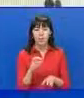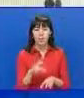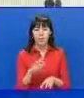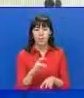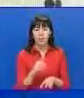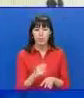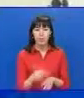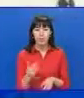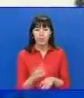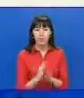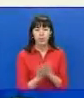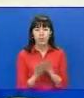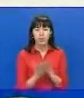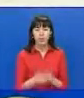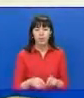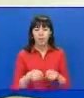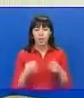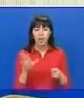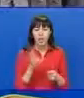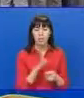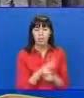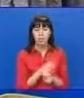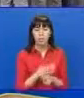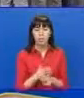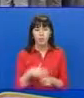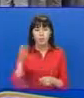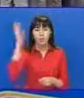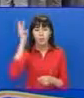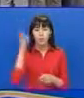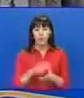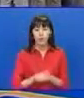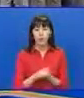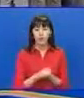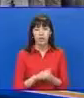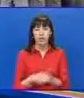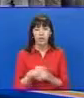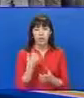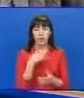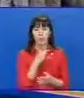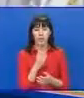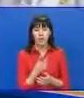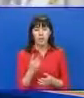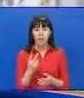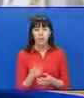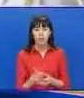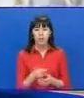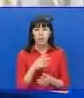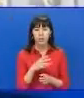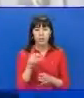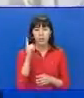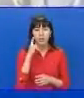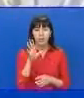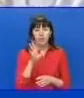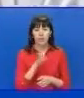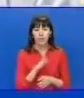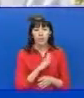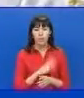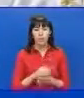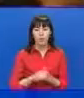қос бірдей кітаптың лентасын қиды. Түркі халықтарына ортақ әнді қалың көрермен зор ықыласпен шабыттана отырып тыңдады.